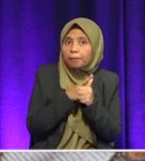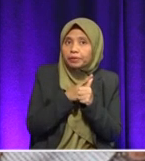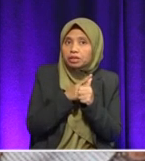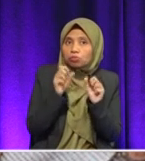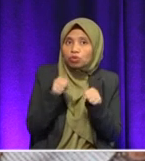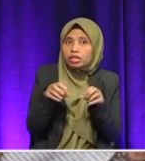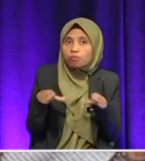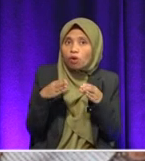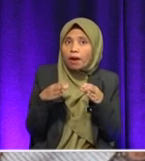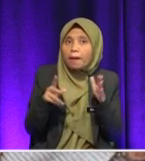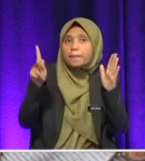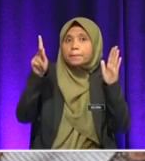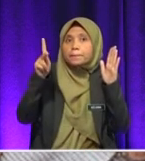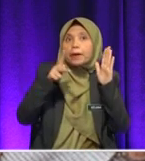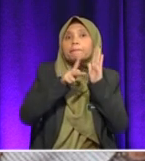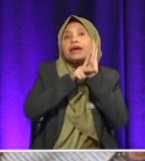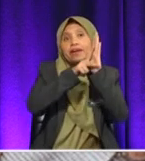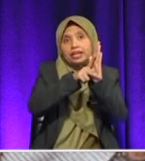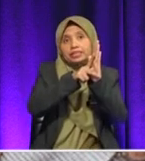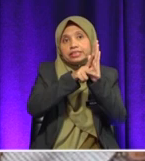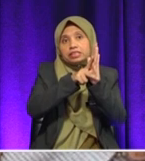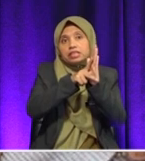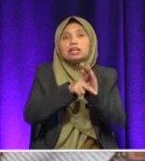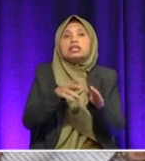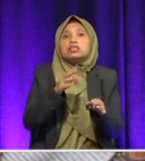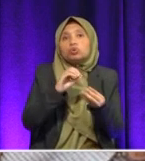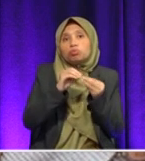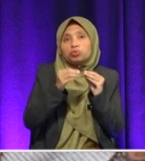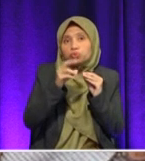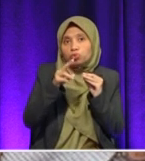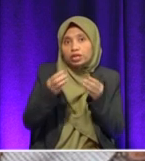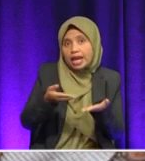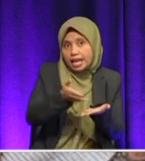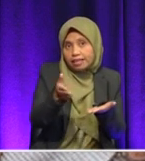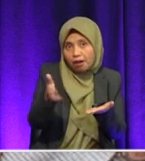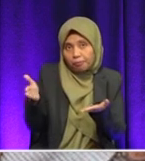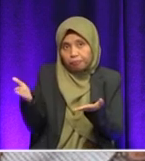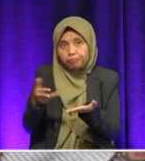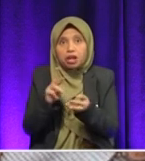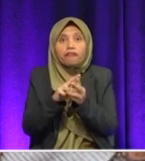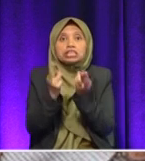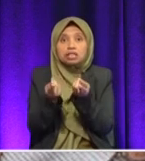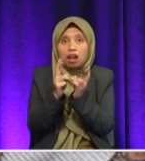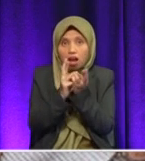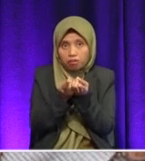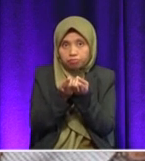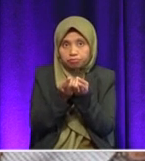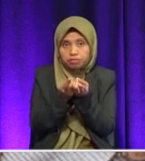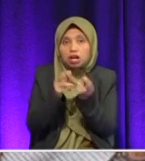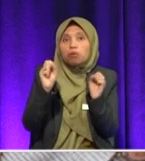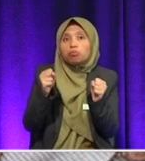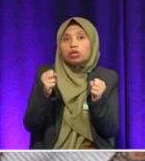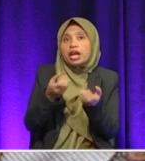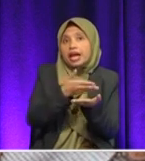buat melalui pameran dan juga pertandingan industri fashion kedua menginjakkan wis Allah SWT mungkin boleh